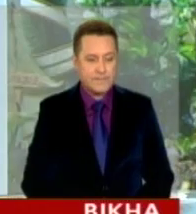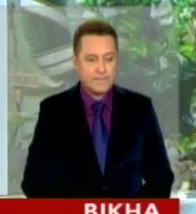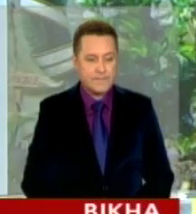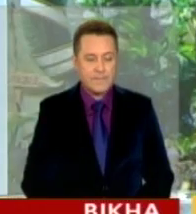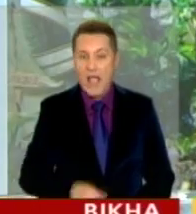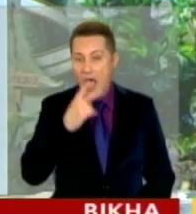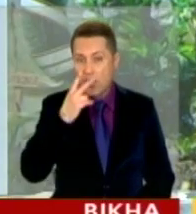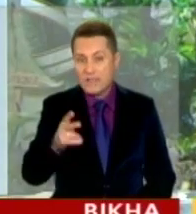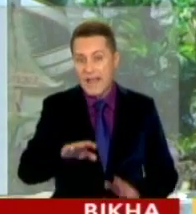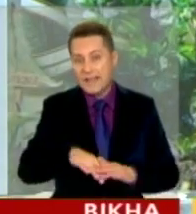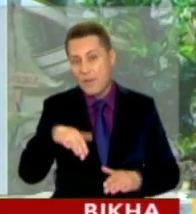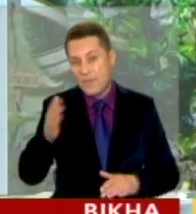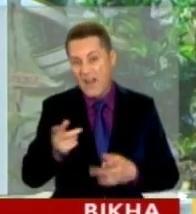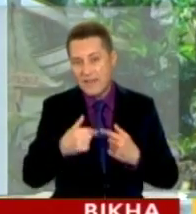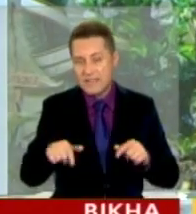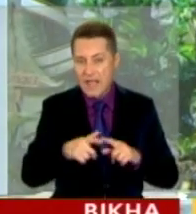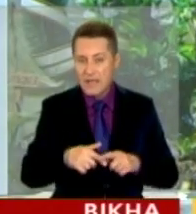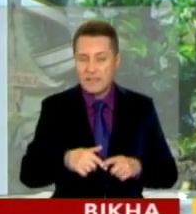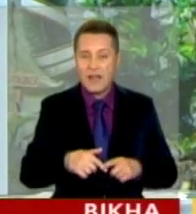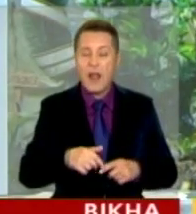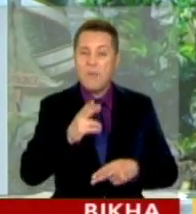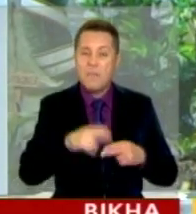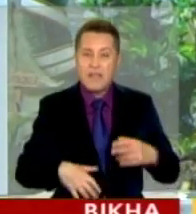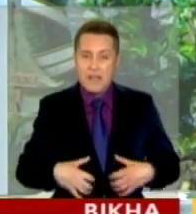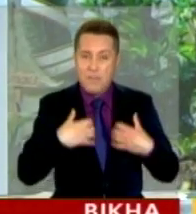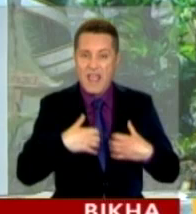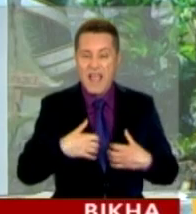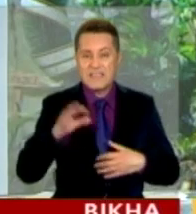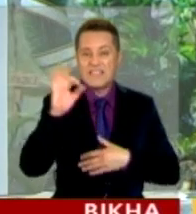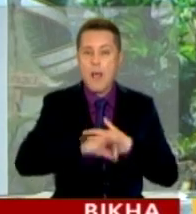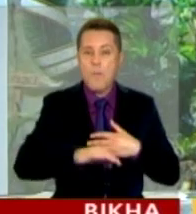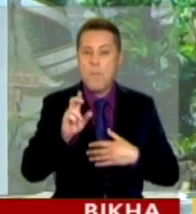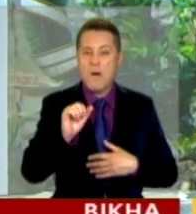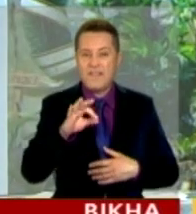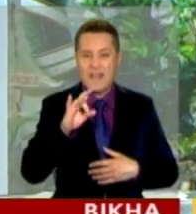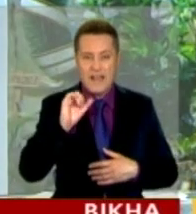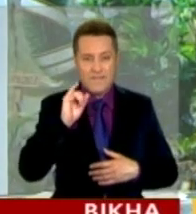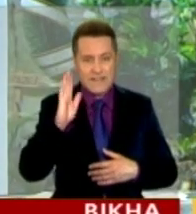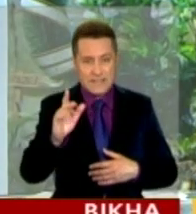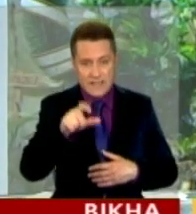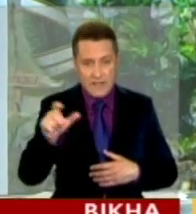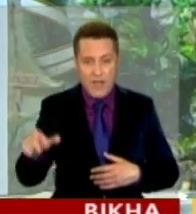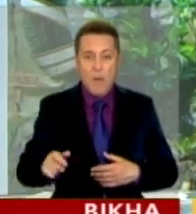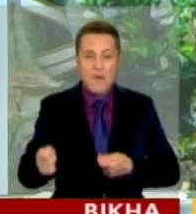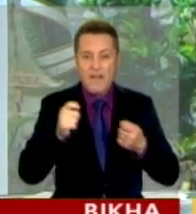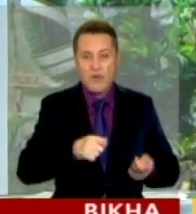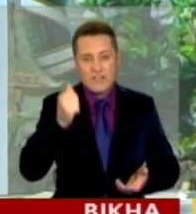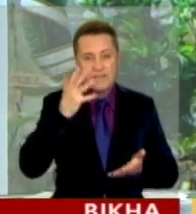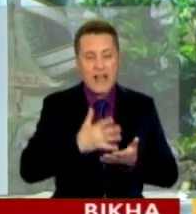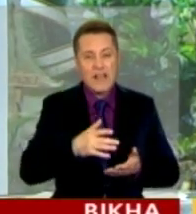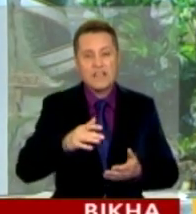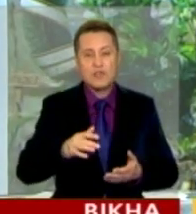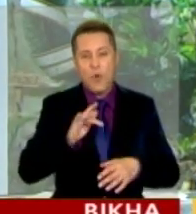Розгледіти правий сектор і припинити боятися бандерівців. Громадські організації Майдану розпочали акцію. Вони привозять у столицю